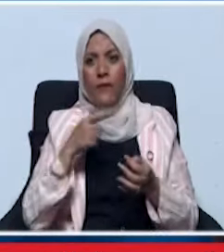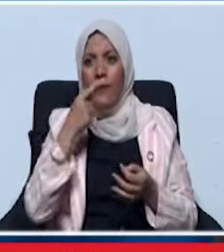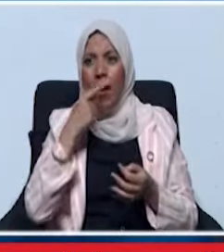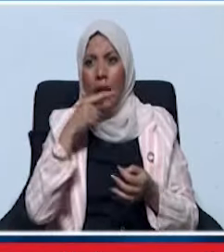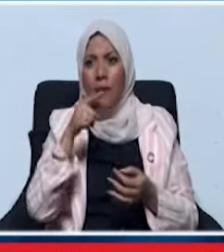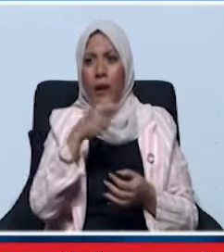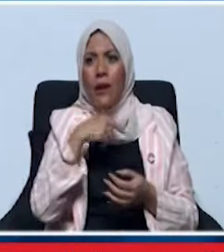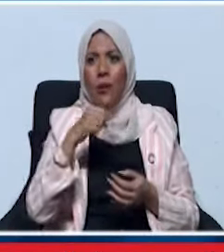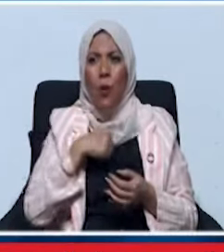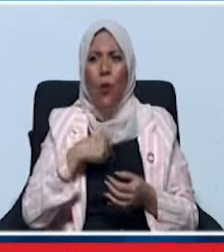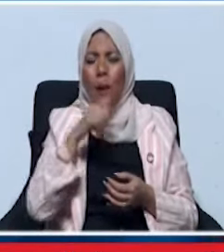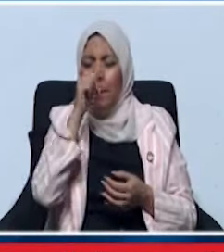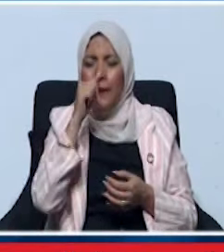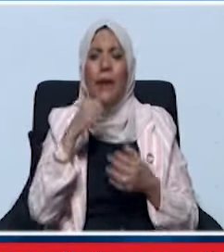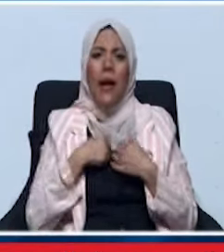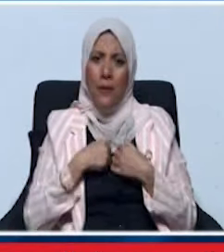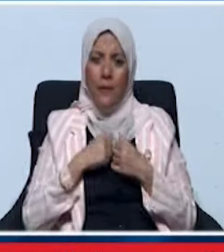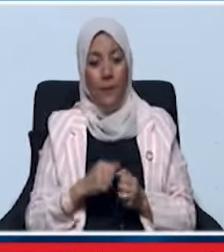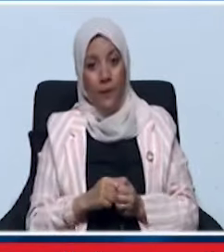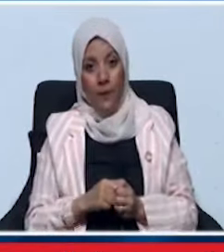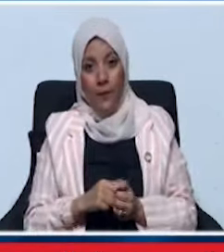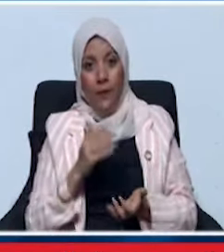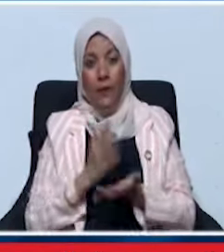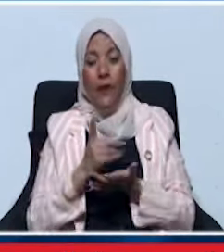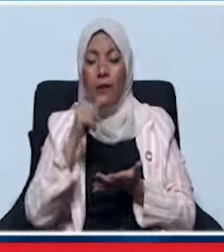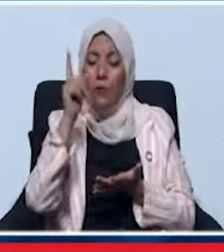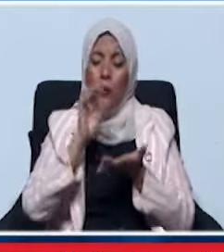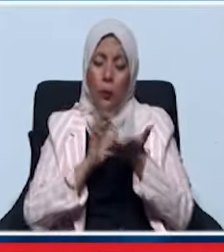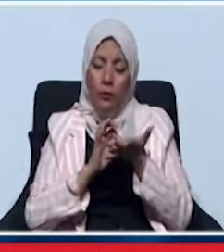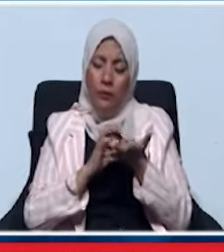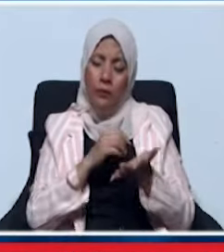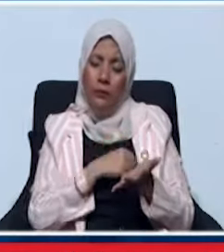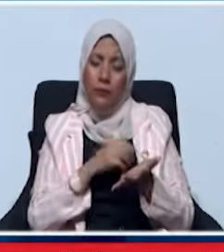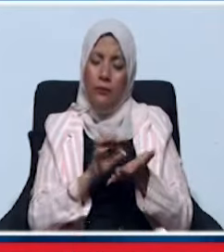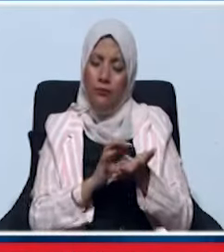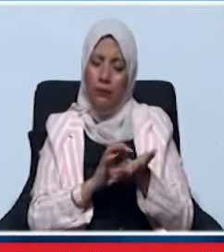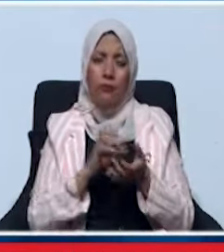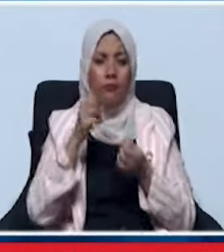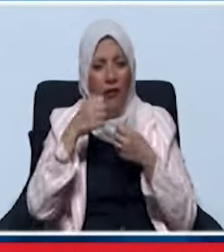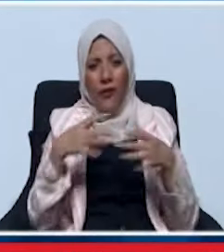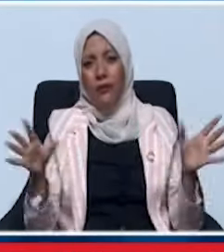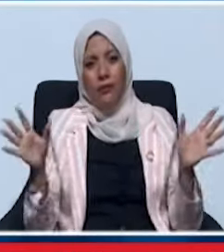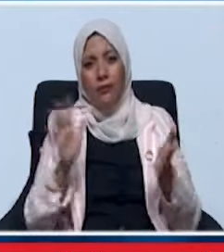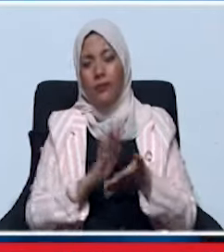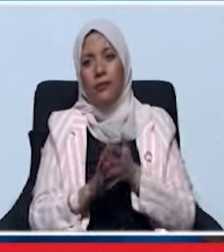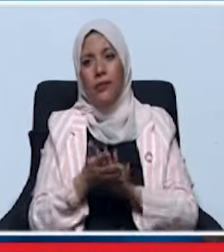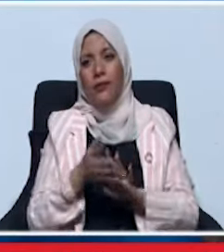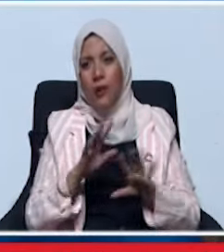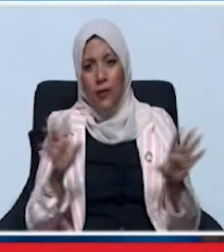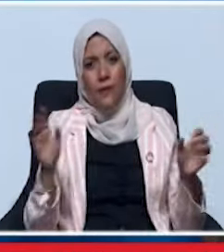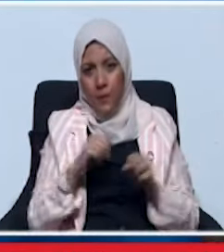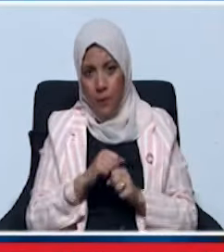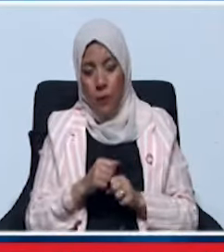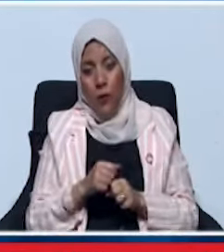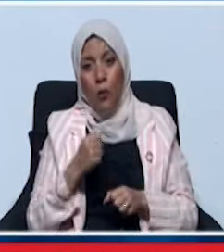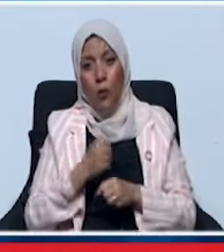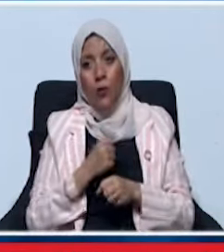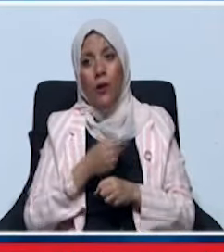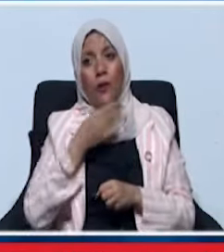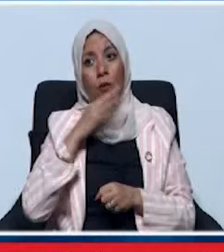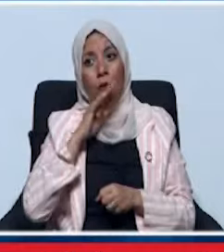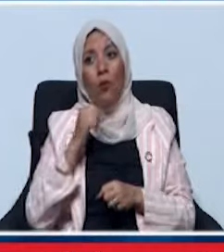بيوجع الواحد، واخد بال حضرتك ازاي؟ وحسيت ان في ربنا هذه الموهبه لازم بعد اللي حصل لازم تتحط في الحمد لله. يمكن